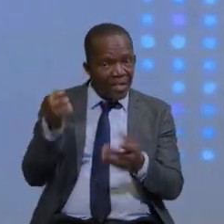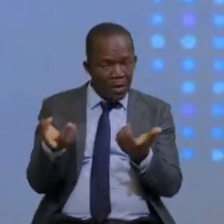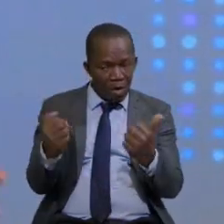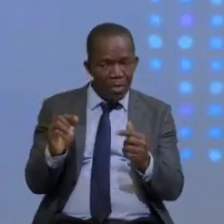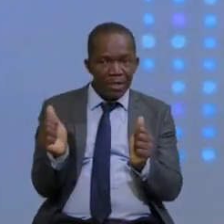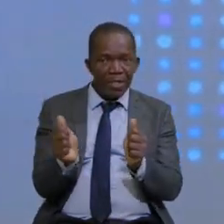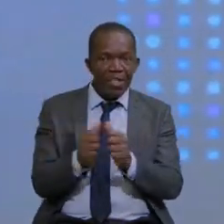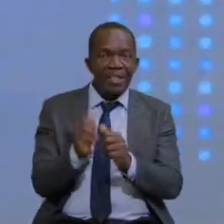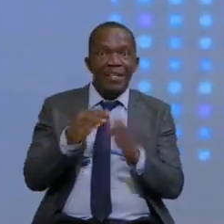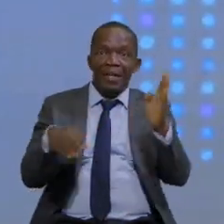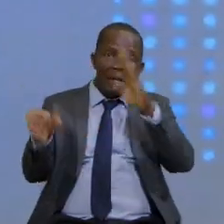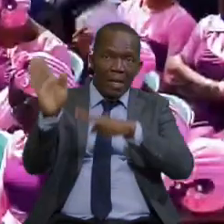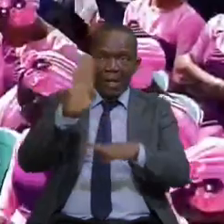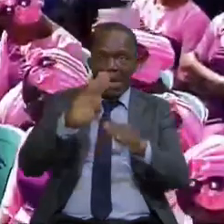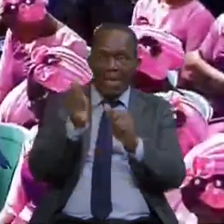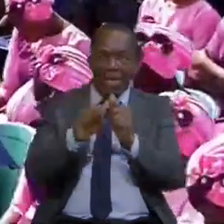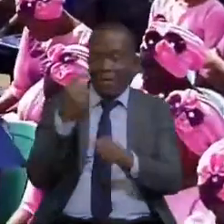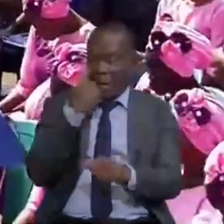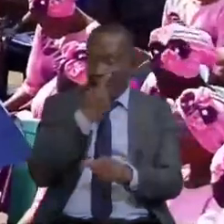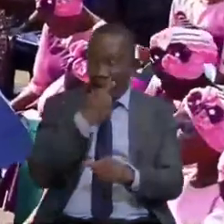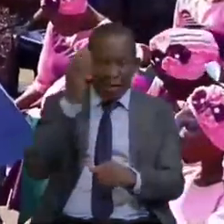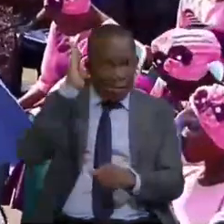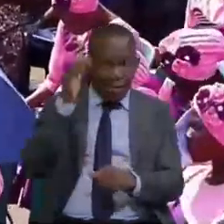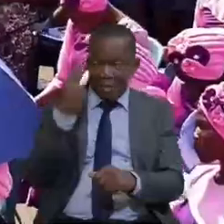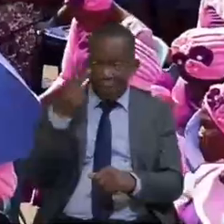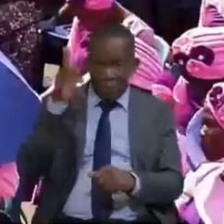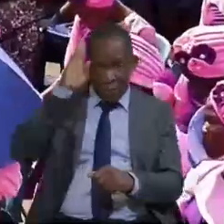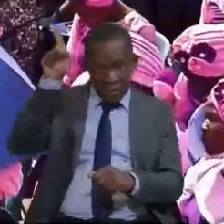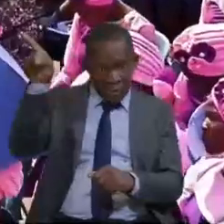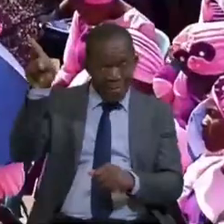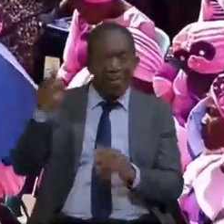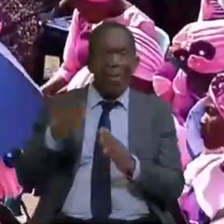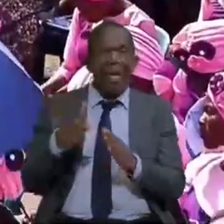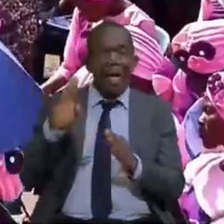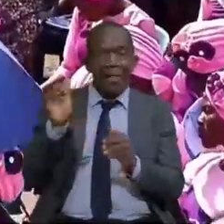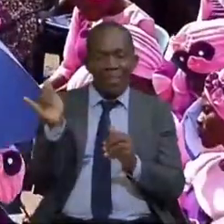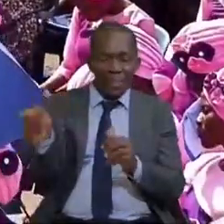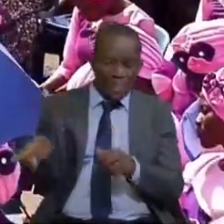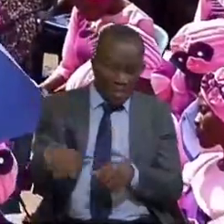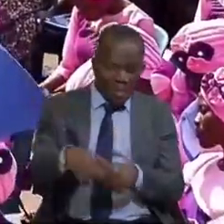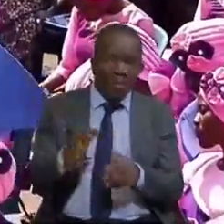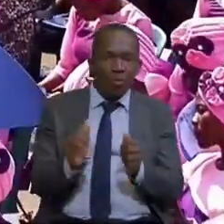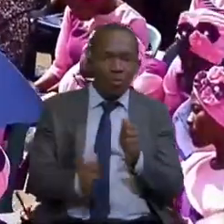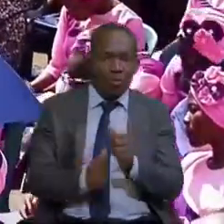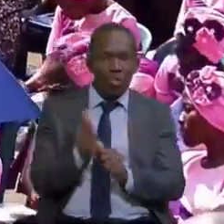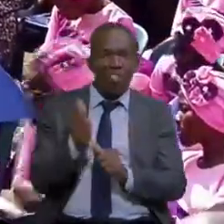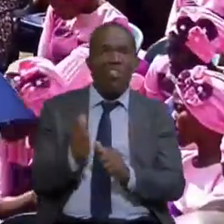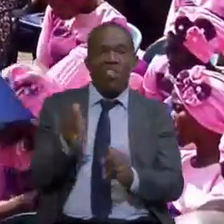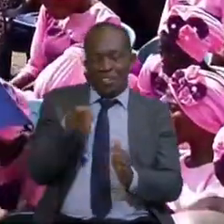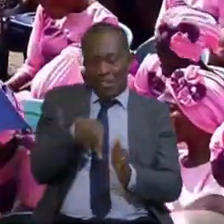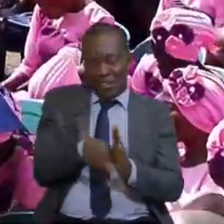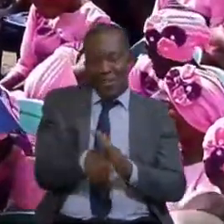et tout œil le verra, même ceux qui l'ont percé. Et toutes les tribus de la terre